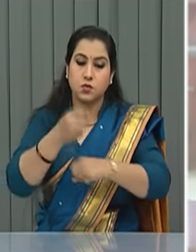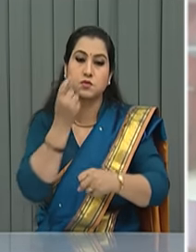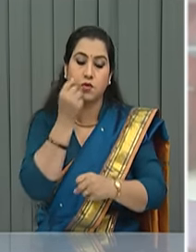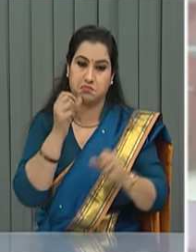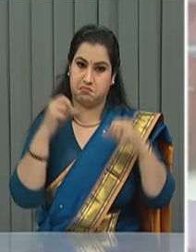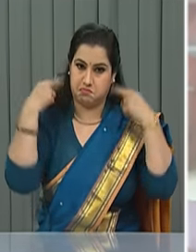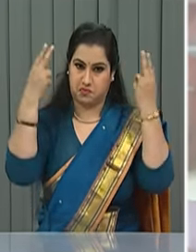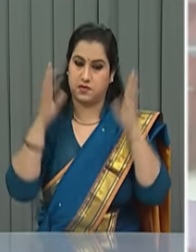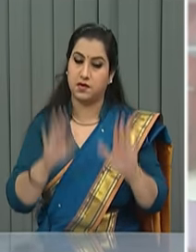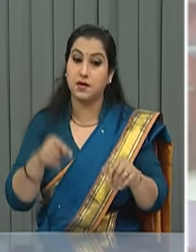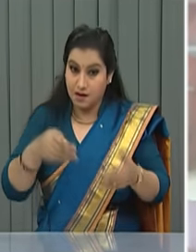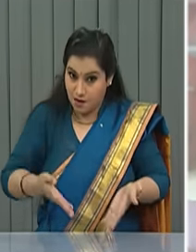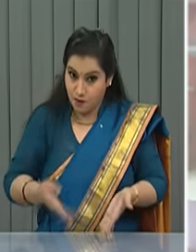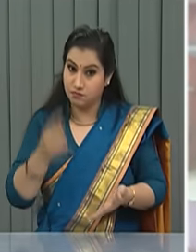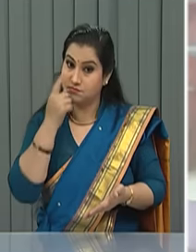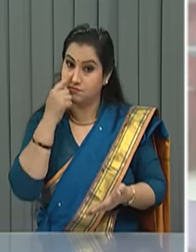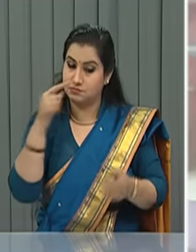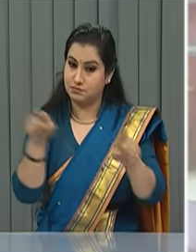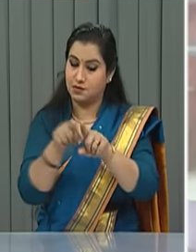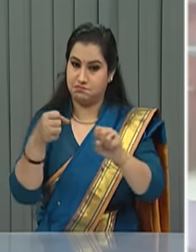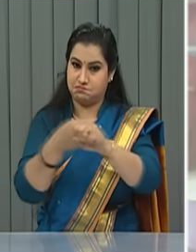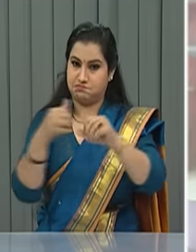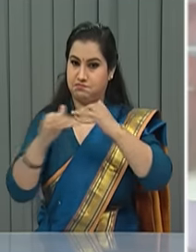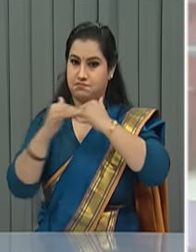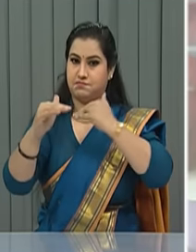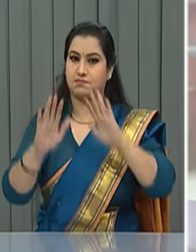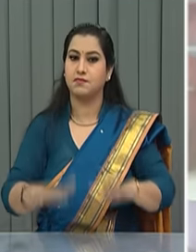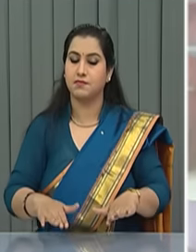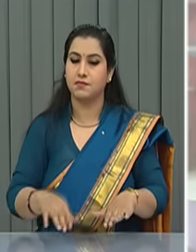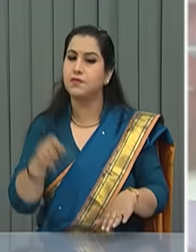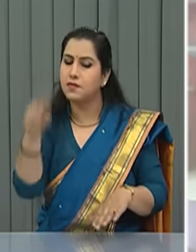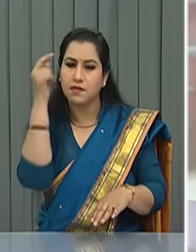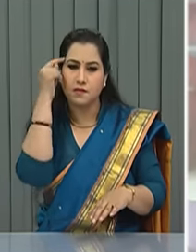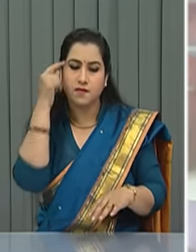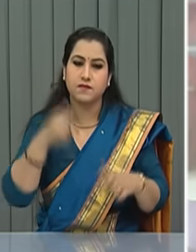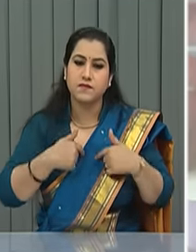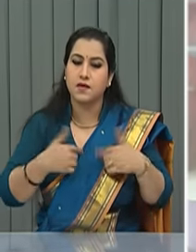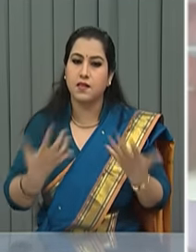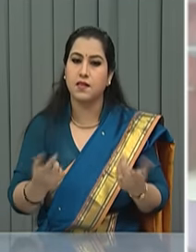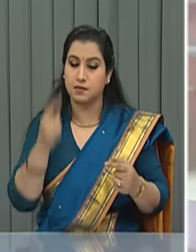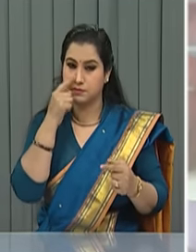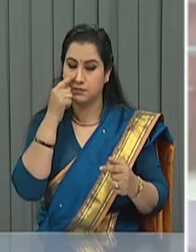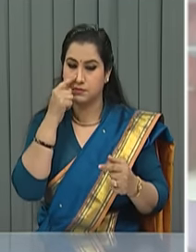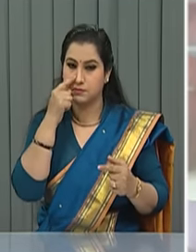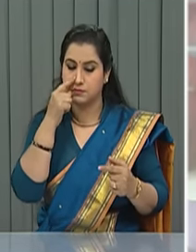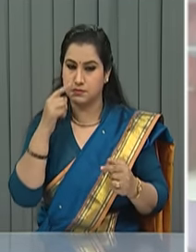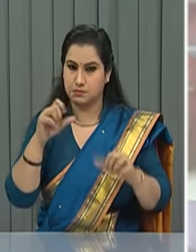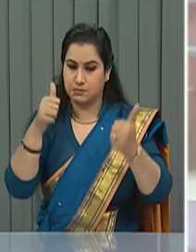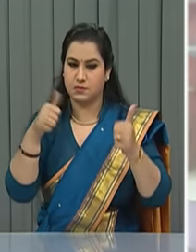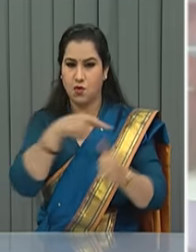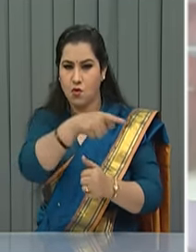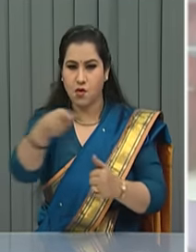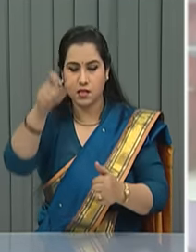अब तो लड़कियां भी बराबरी से टक्कर दे रही हैं। तो एशना, आपको क्या लगता है कि लड़कियों की तरक्की को देखकर लोगों की सोच में